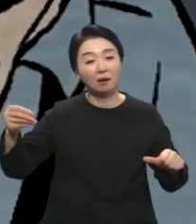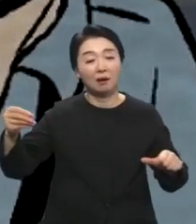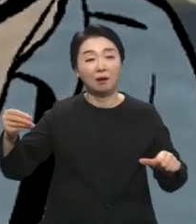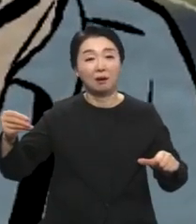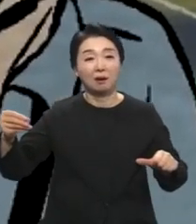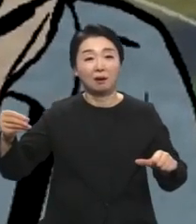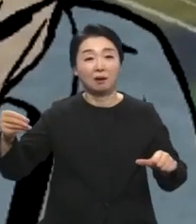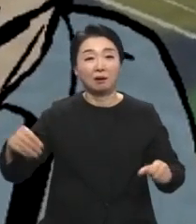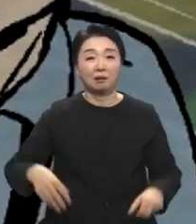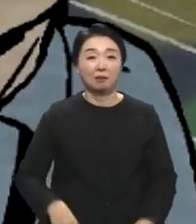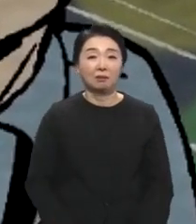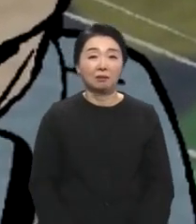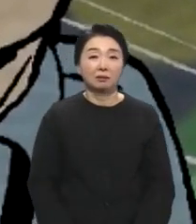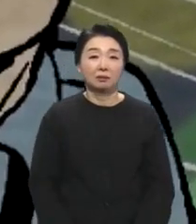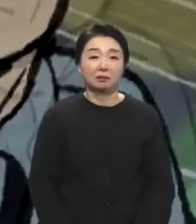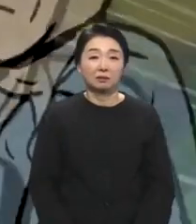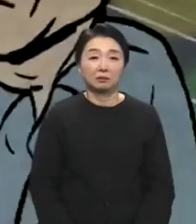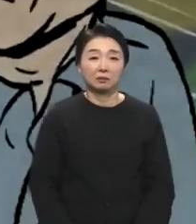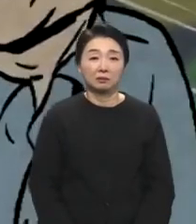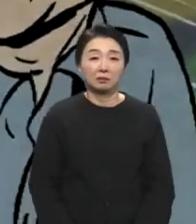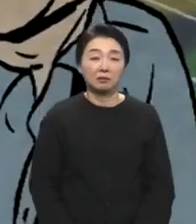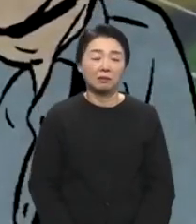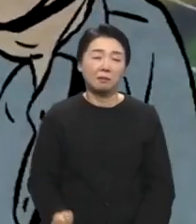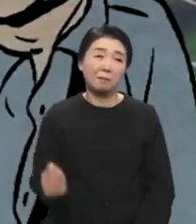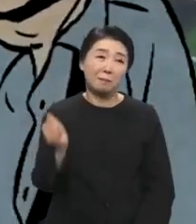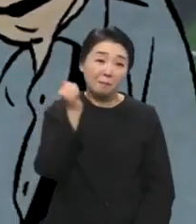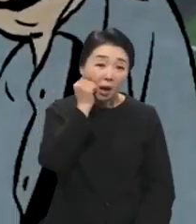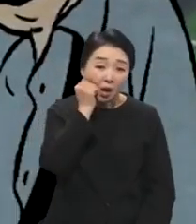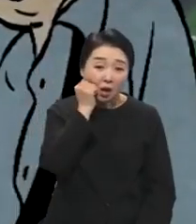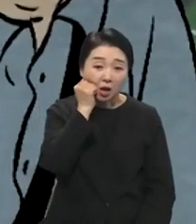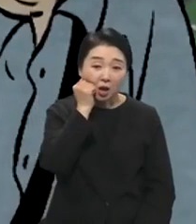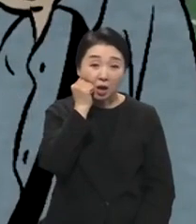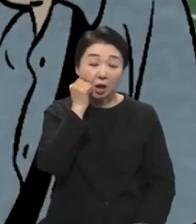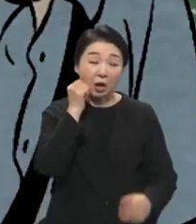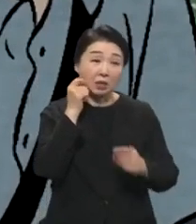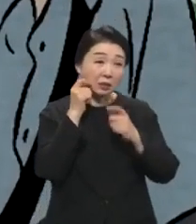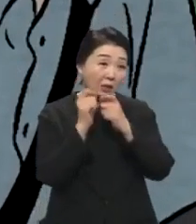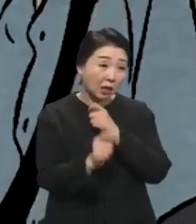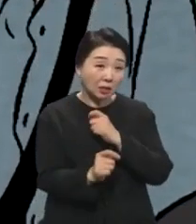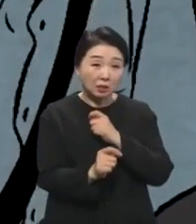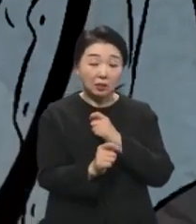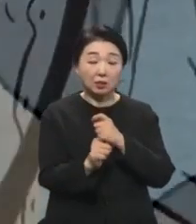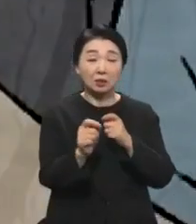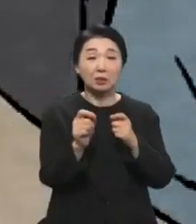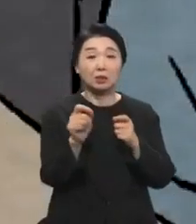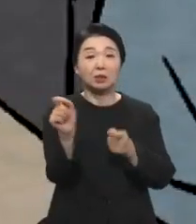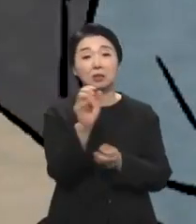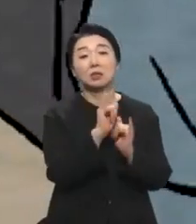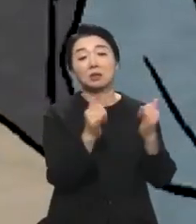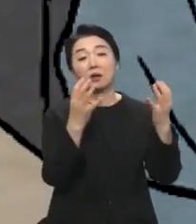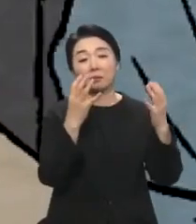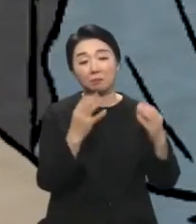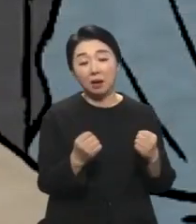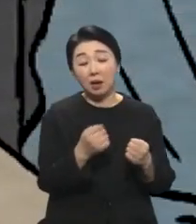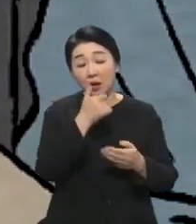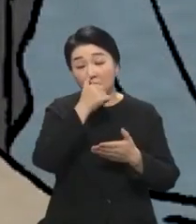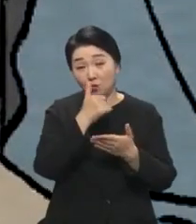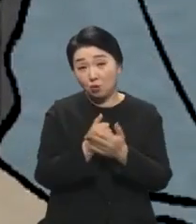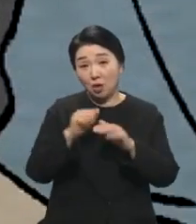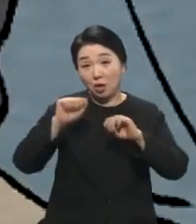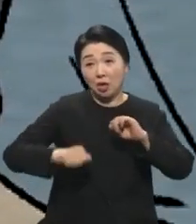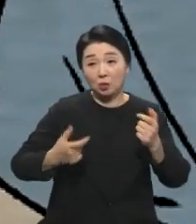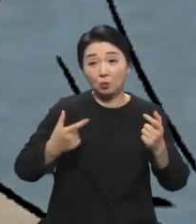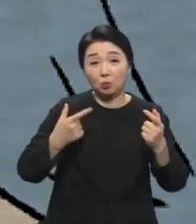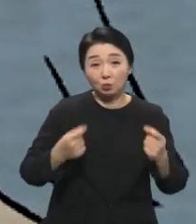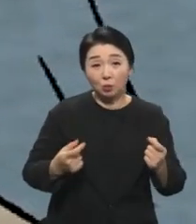겁니다 자 이렇게 당한 기사님들 한둘이 아니라는데 범행수법이 어 어땠나요이 범행 수법은 다 동일했는데요 이런